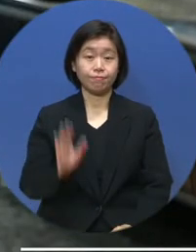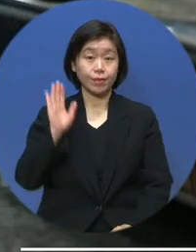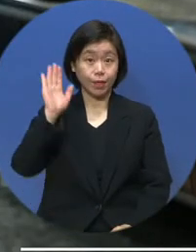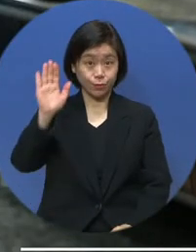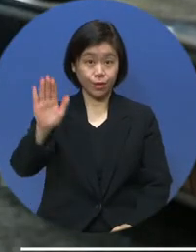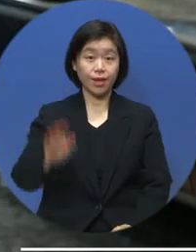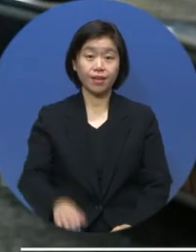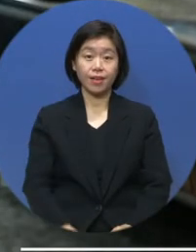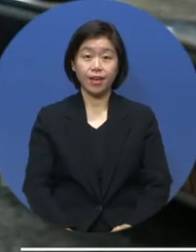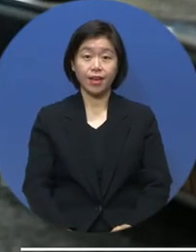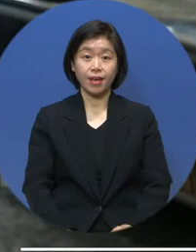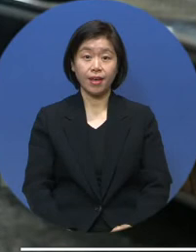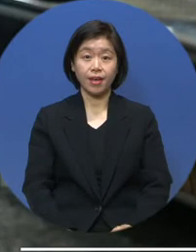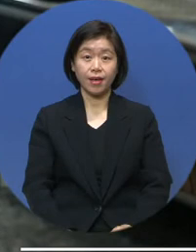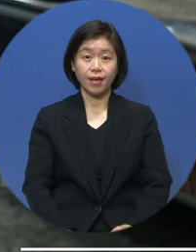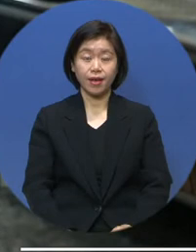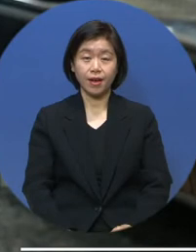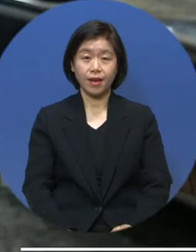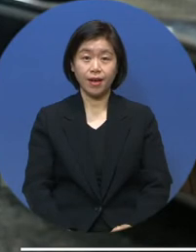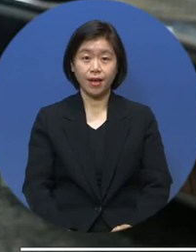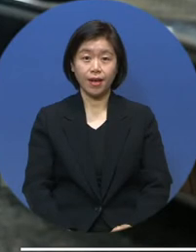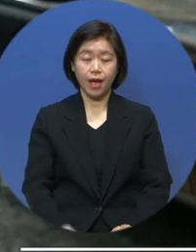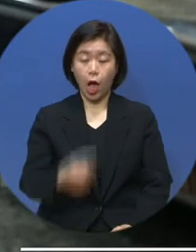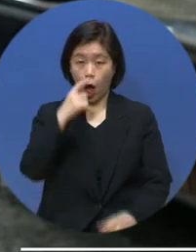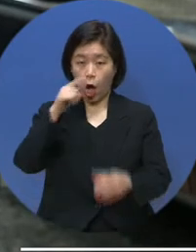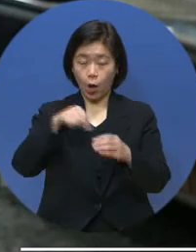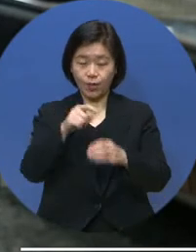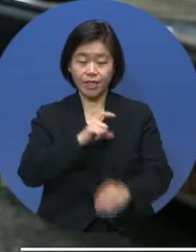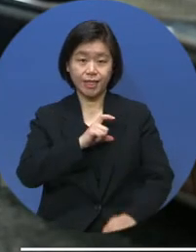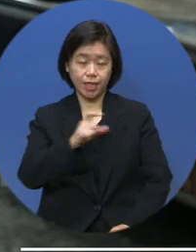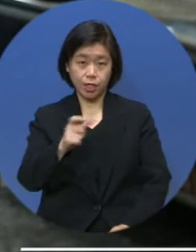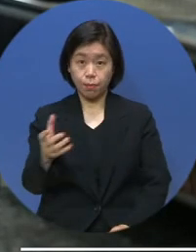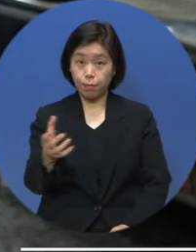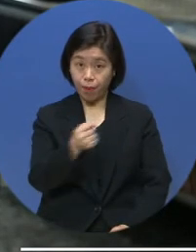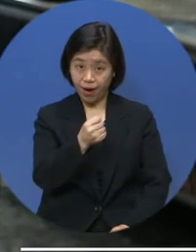나중에는 그 조만간 그 자격증을 취득하고